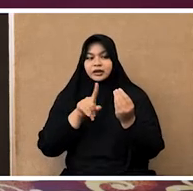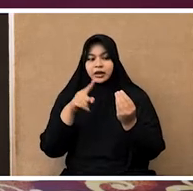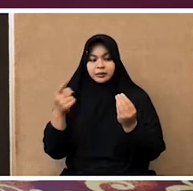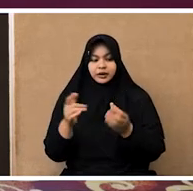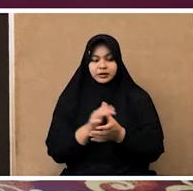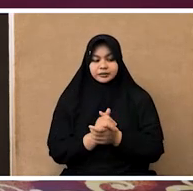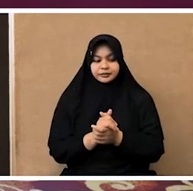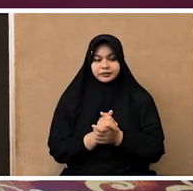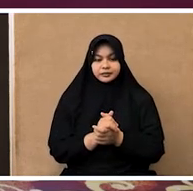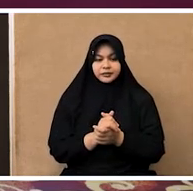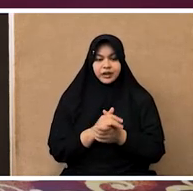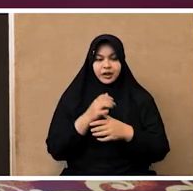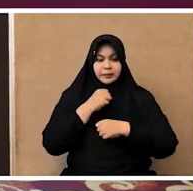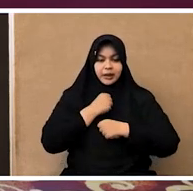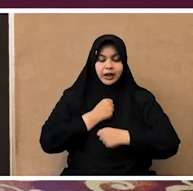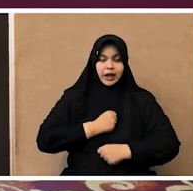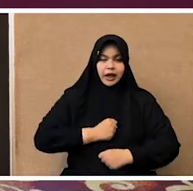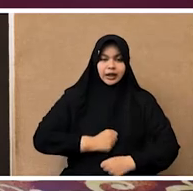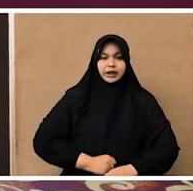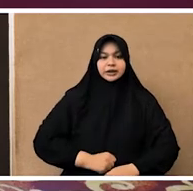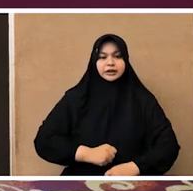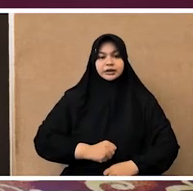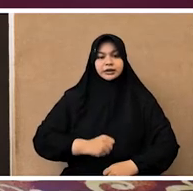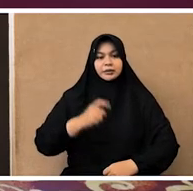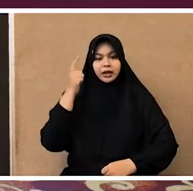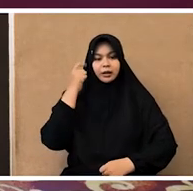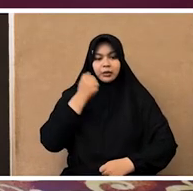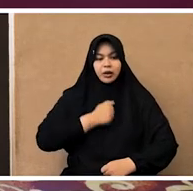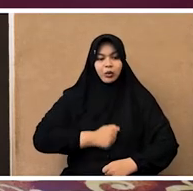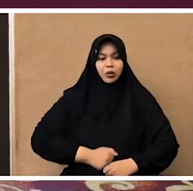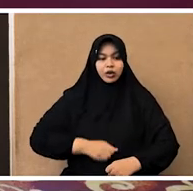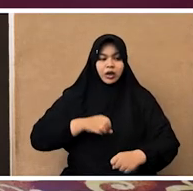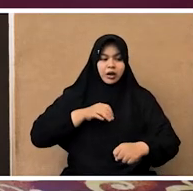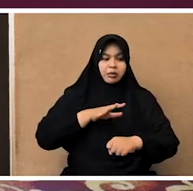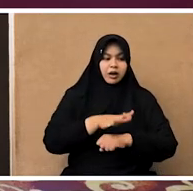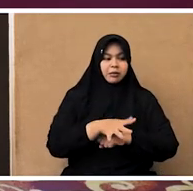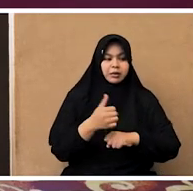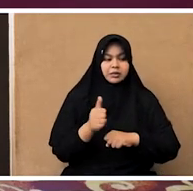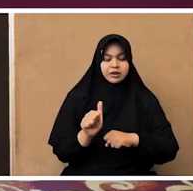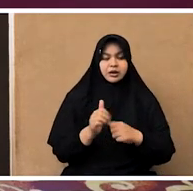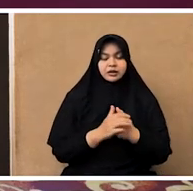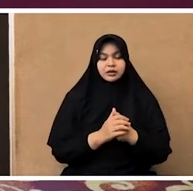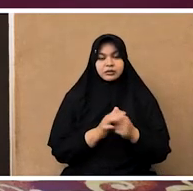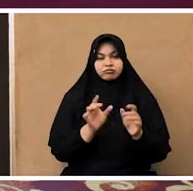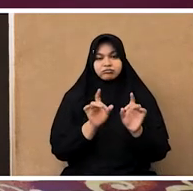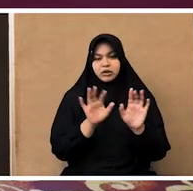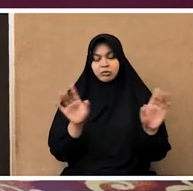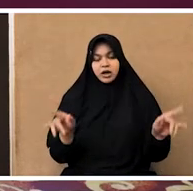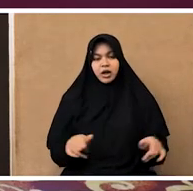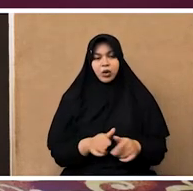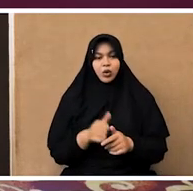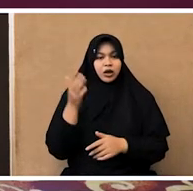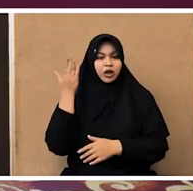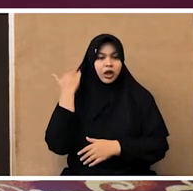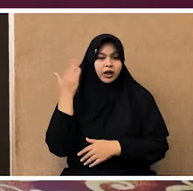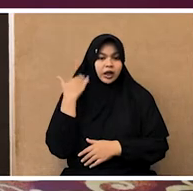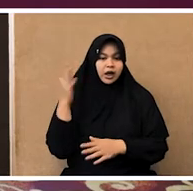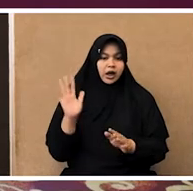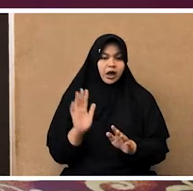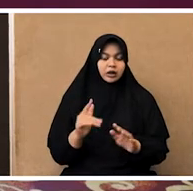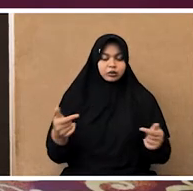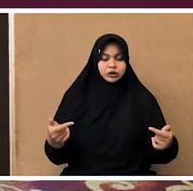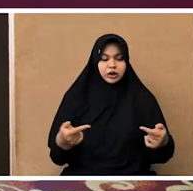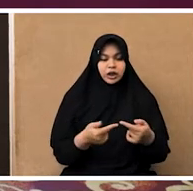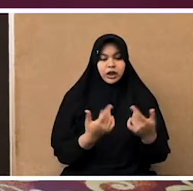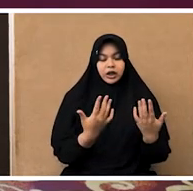ini sarankan mindset lama ini dipertahankan dan dampaknya bisa bisa kemana-mana apalagi tadi yang kalau dikaitkan dengan